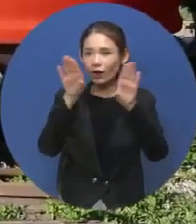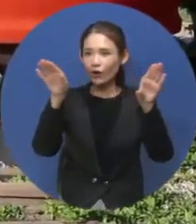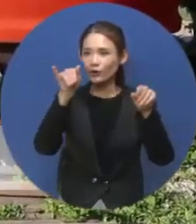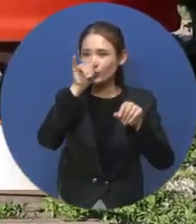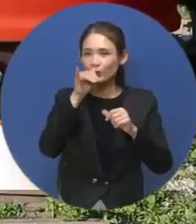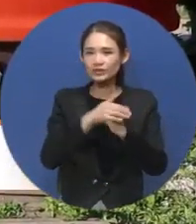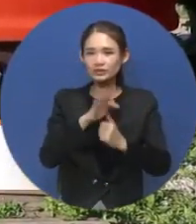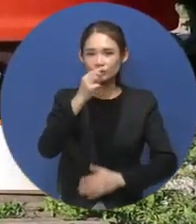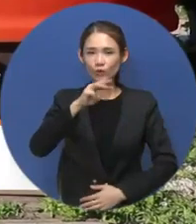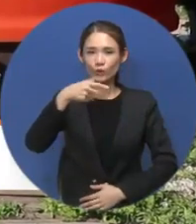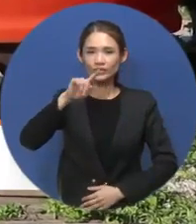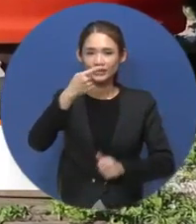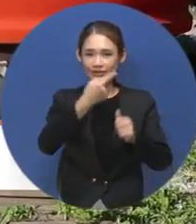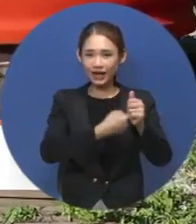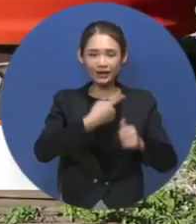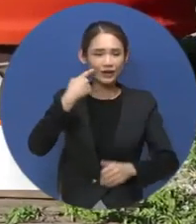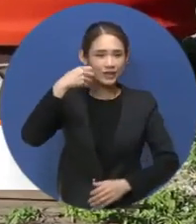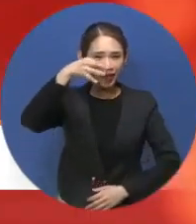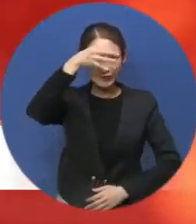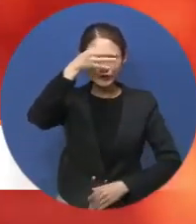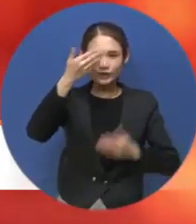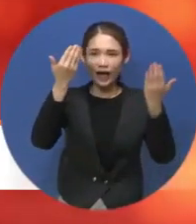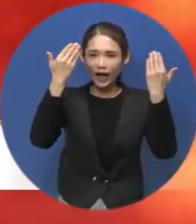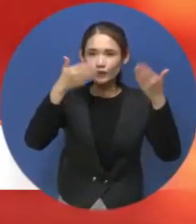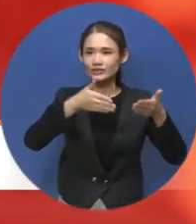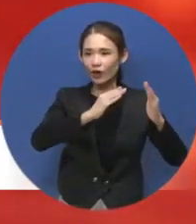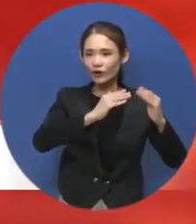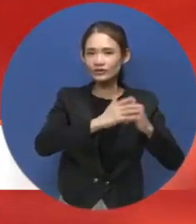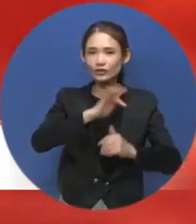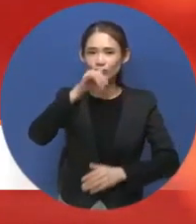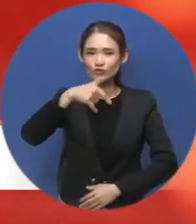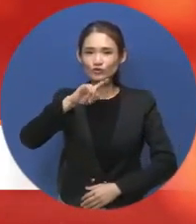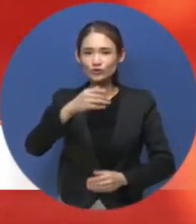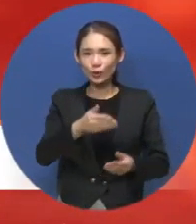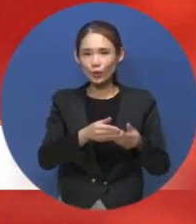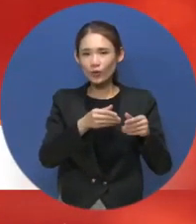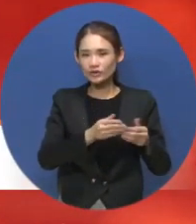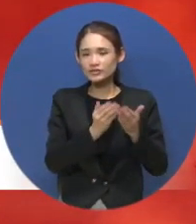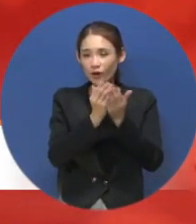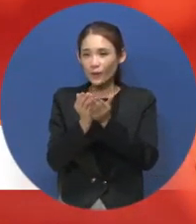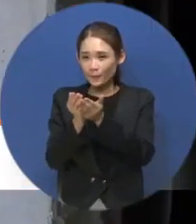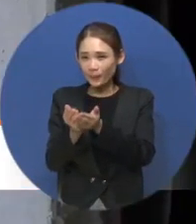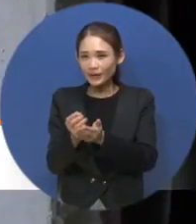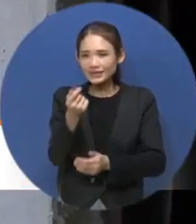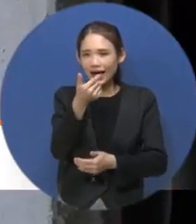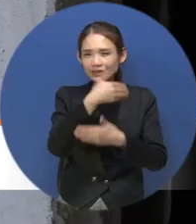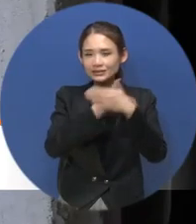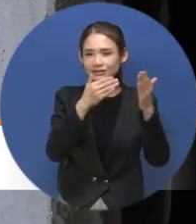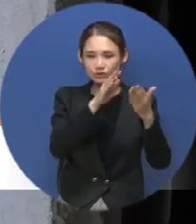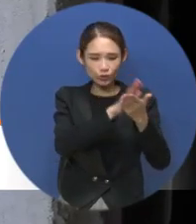다양한 시각 예술 작가들이 참여한 현대 미술 전시회를 가져 눈길을 끌고 있습니다.